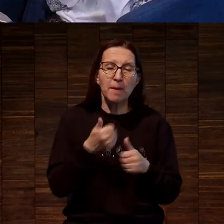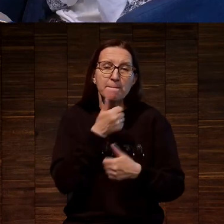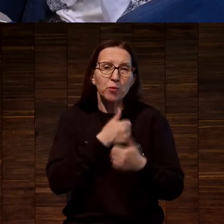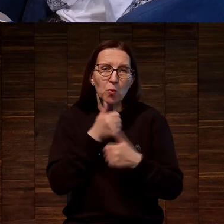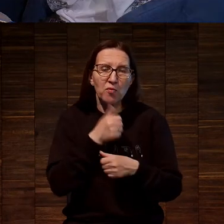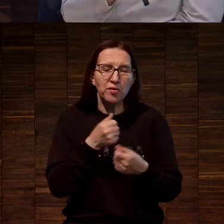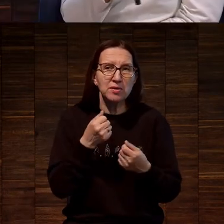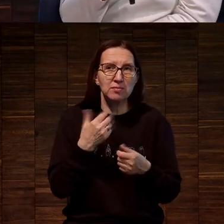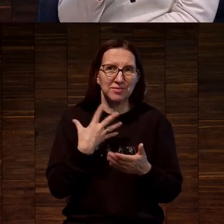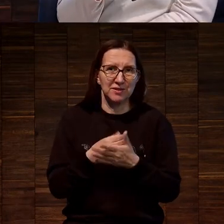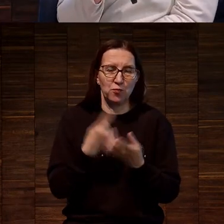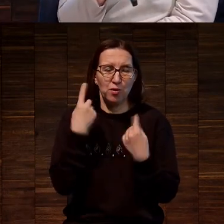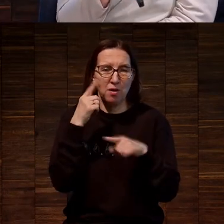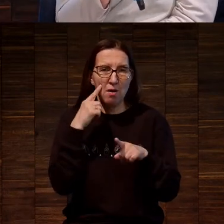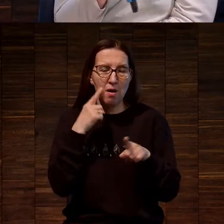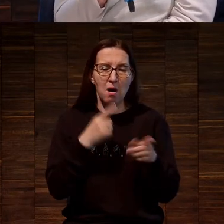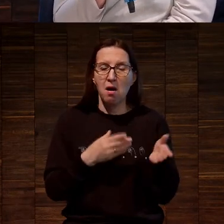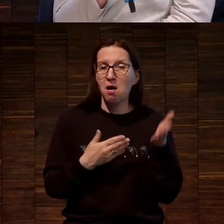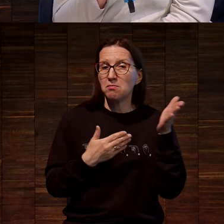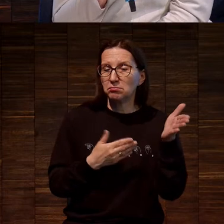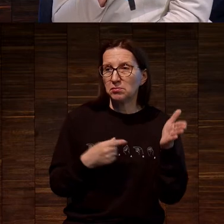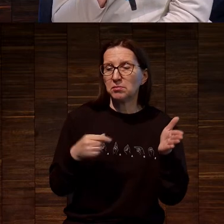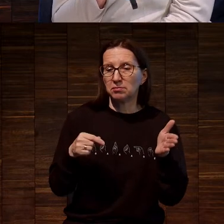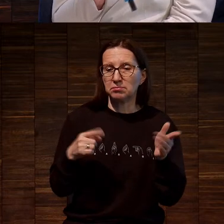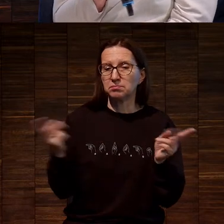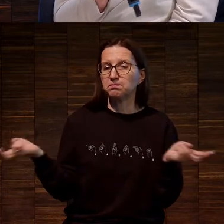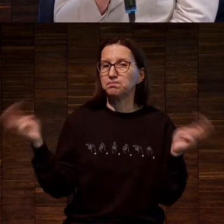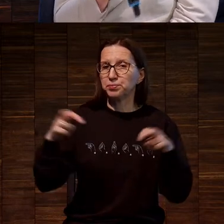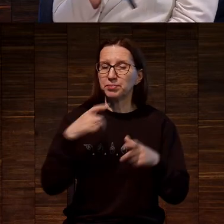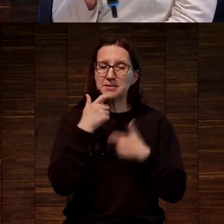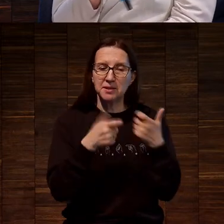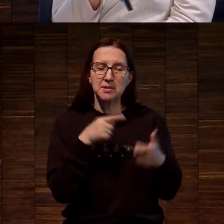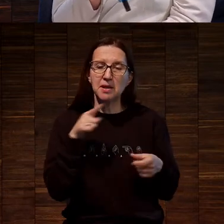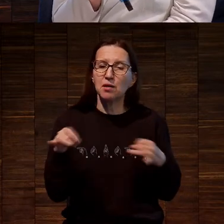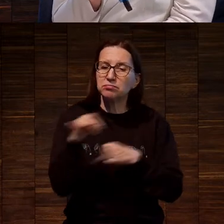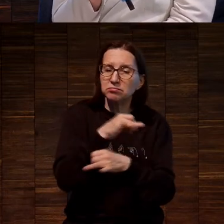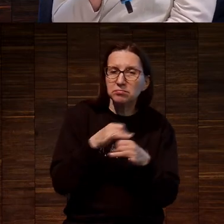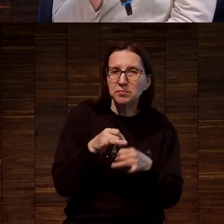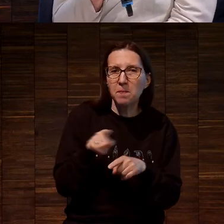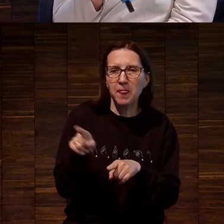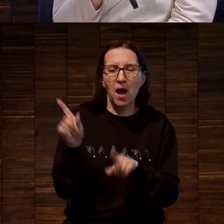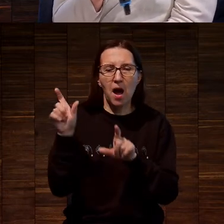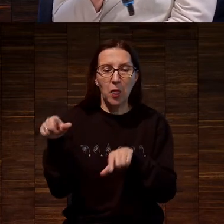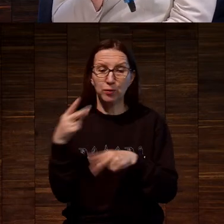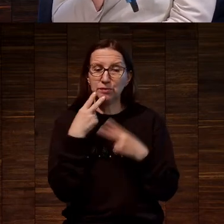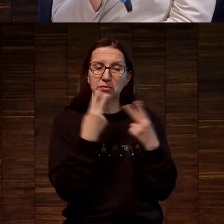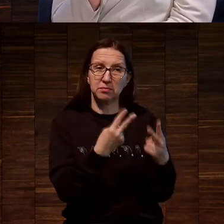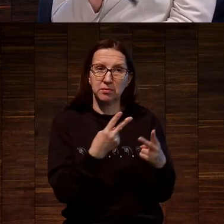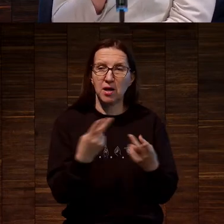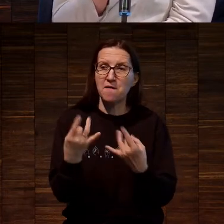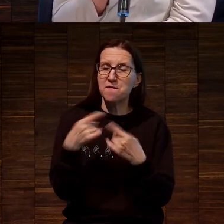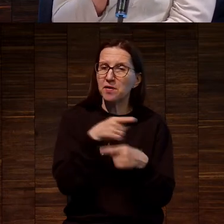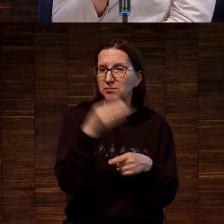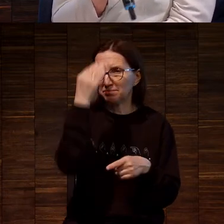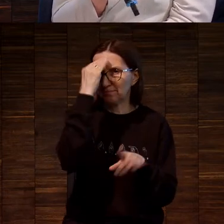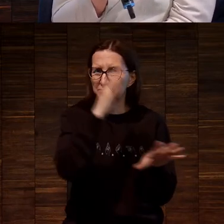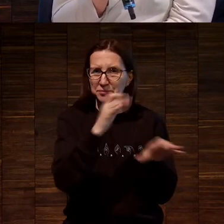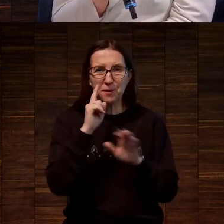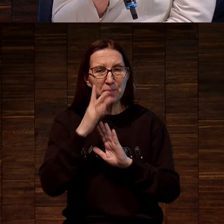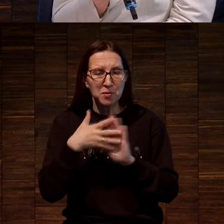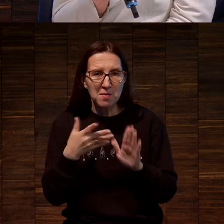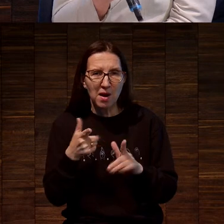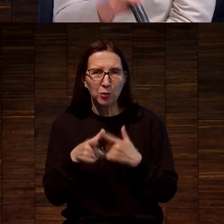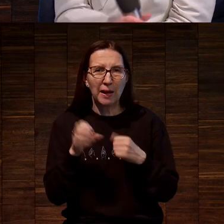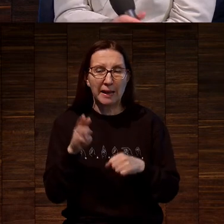контекст своих работ на зрителях, можно обсуждать какие-то вещи, считываются они либо нет. Угу.